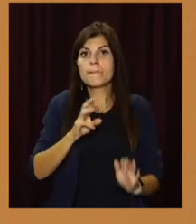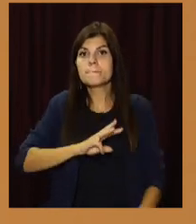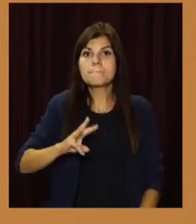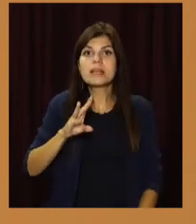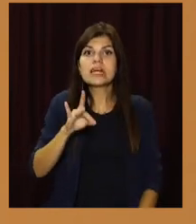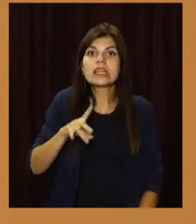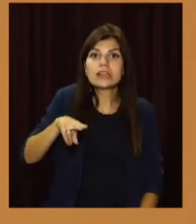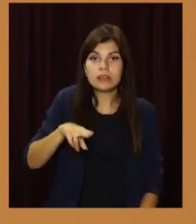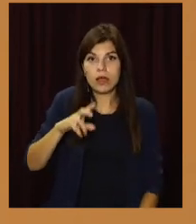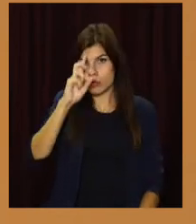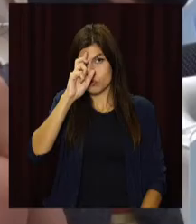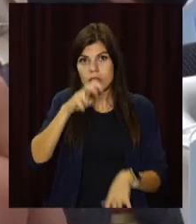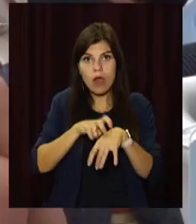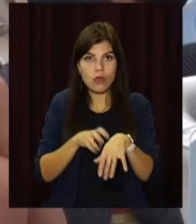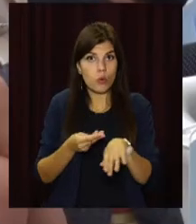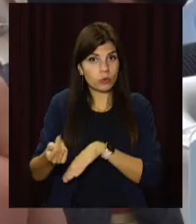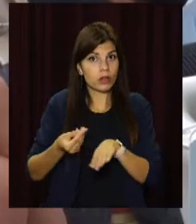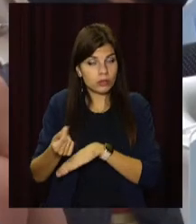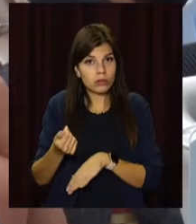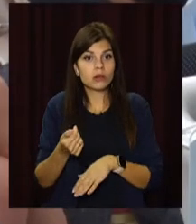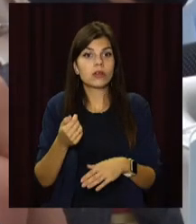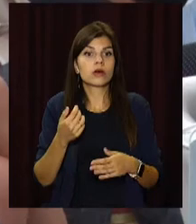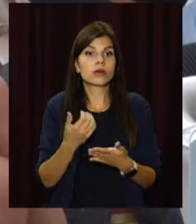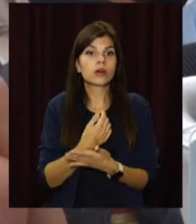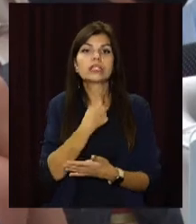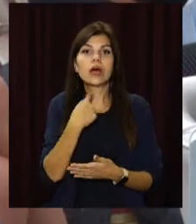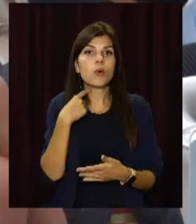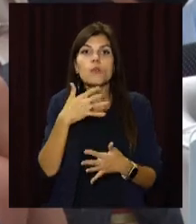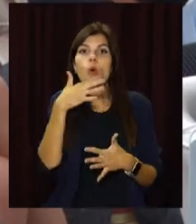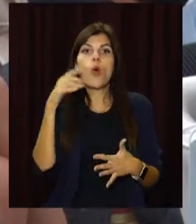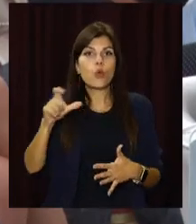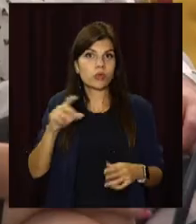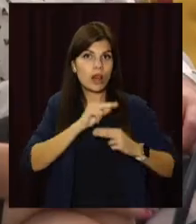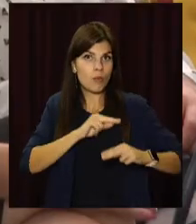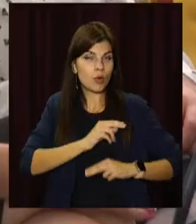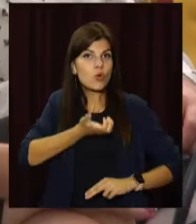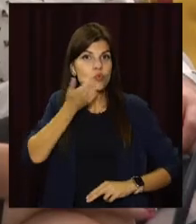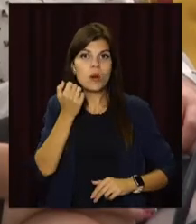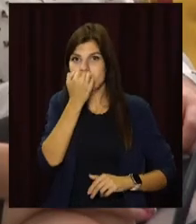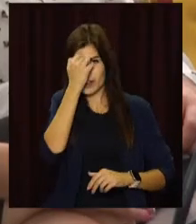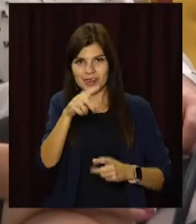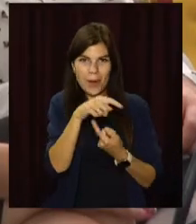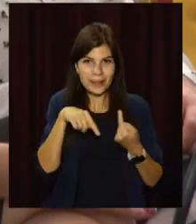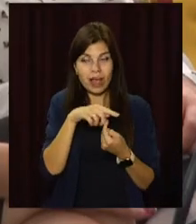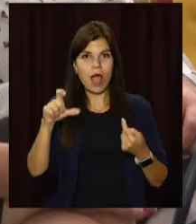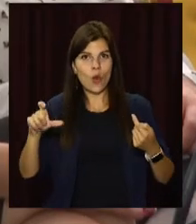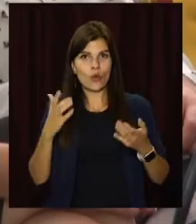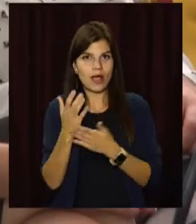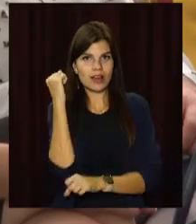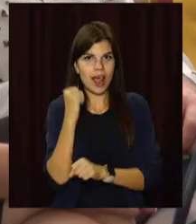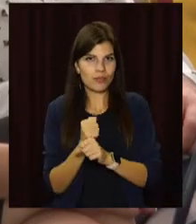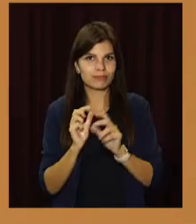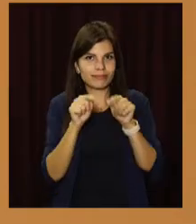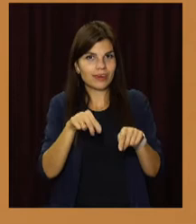гривень податків до державного бюджету. Забезпечили роботою мільйони українців. Це означає, що малий і середній